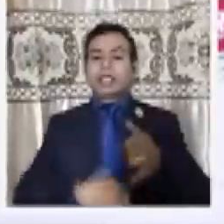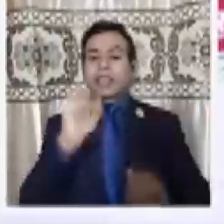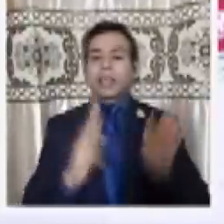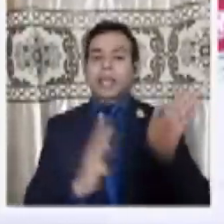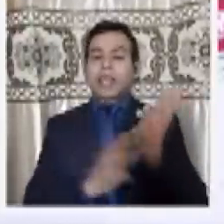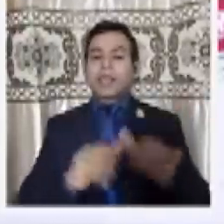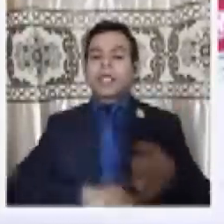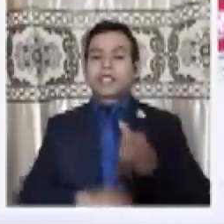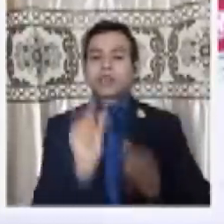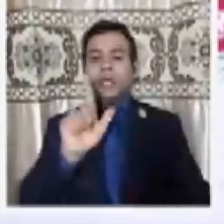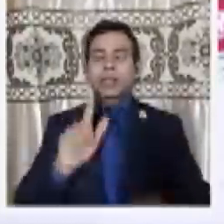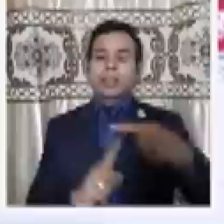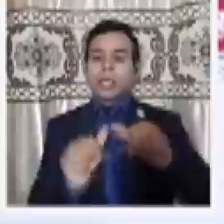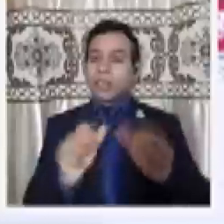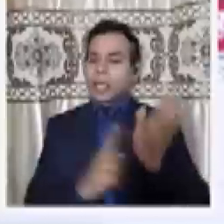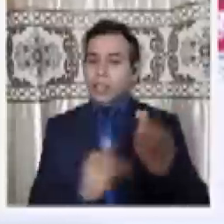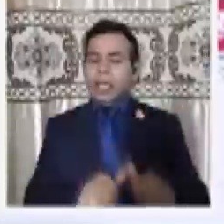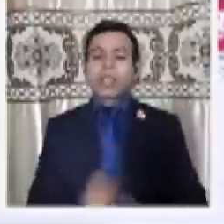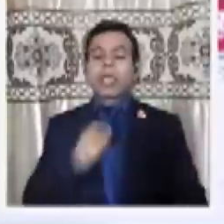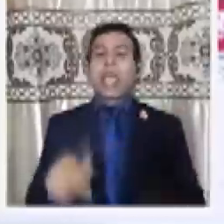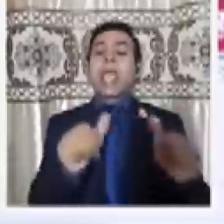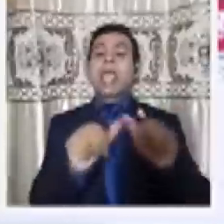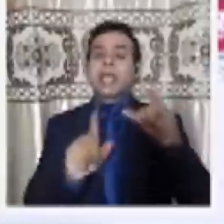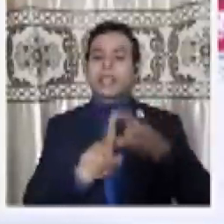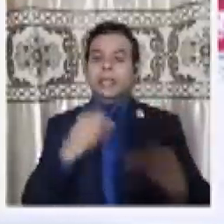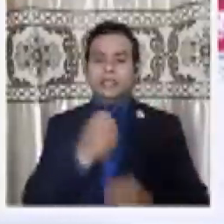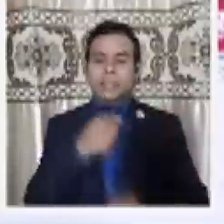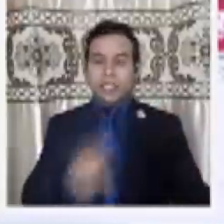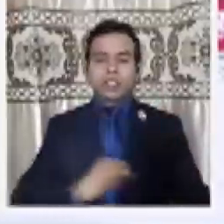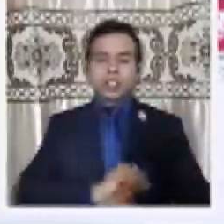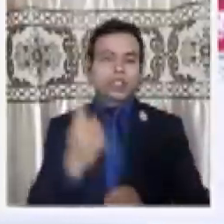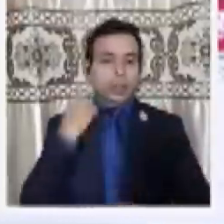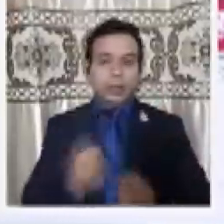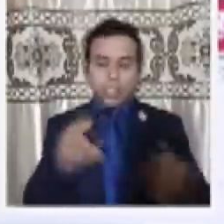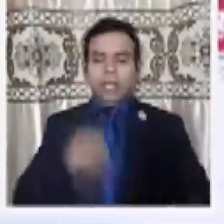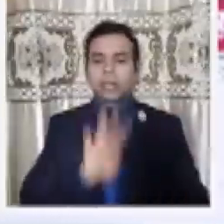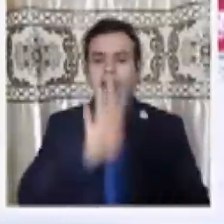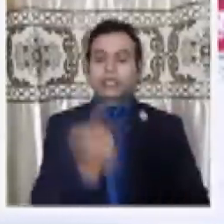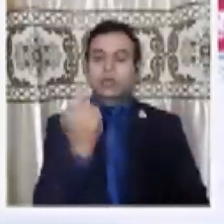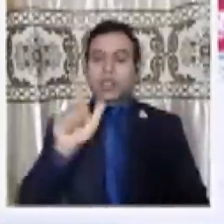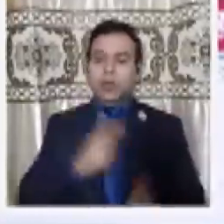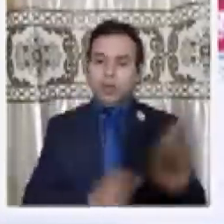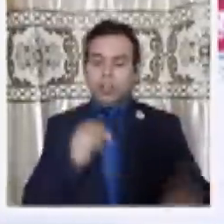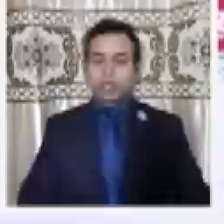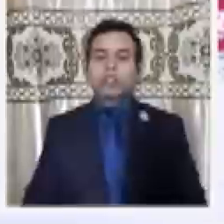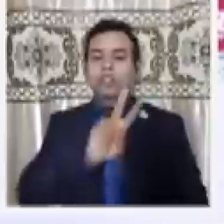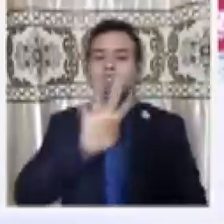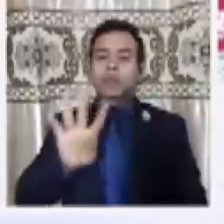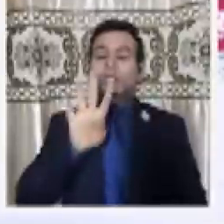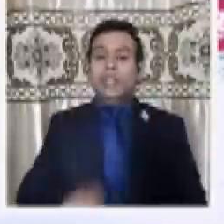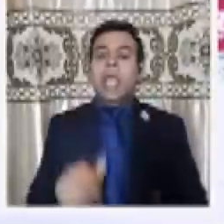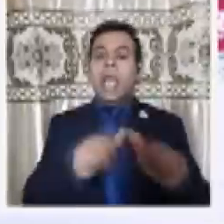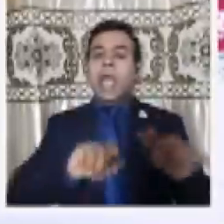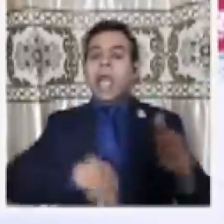নাসিমা সুলতানা, অতিরিক্ত মহাপরিচালক প্রশাসন স্বাস্থ্য অধিদপ্তর থেকে কোভিড-19 দৈনিক সংবাদ বুলেটিন নিয়ে আসছি।